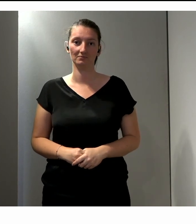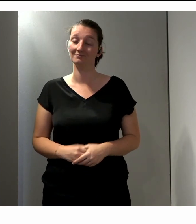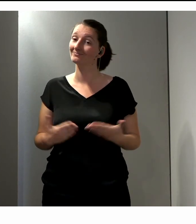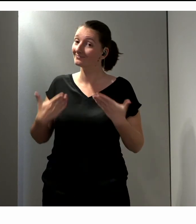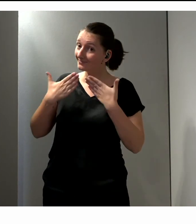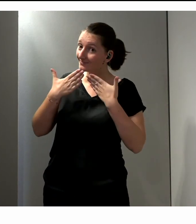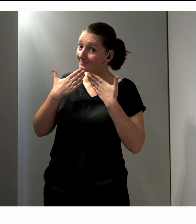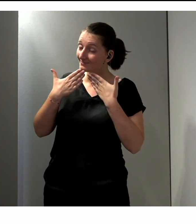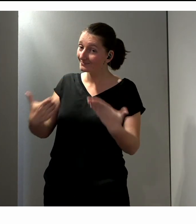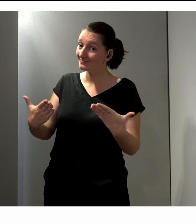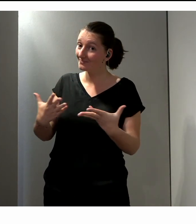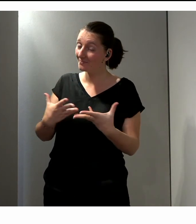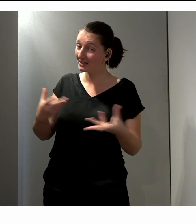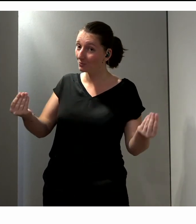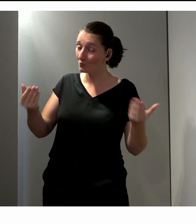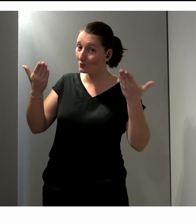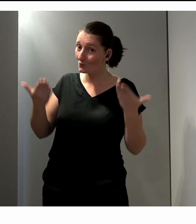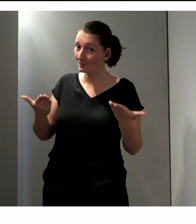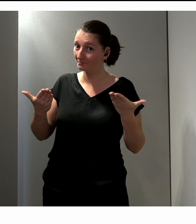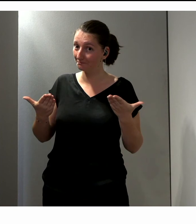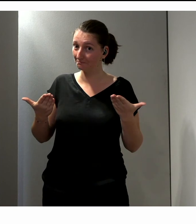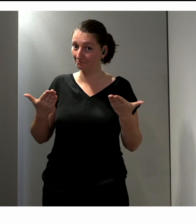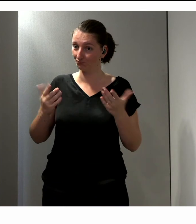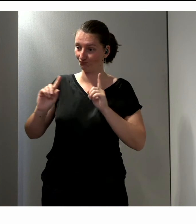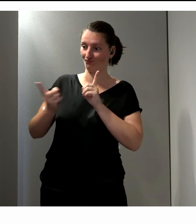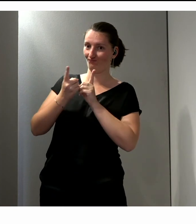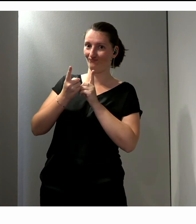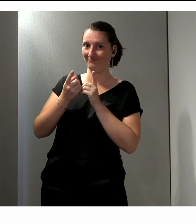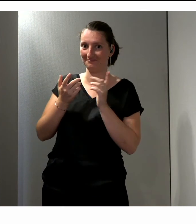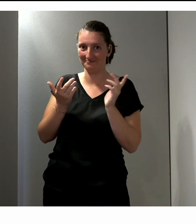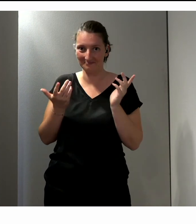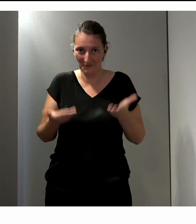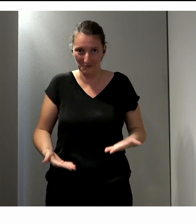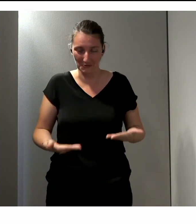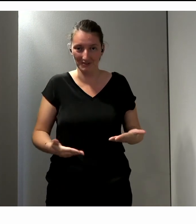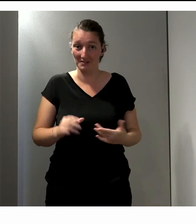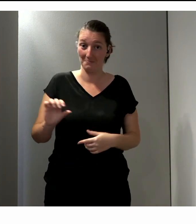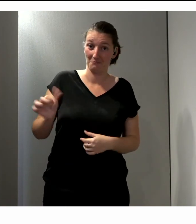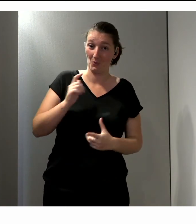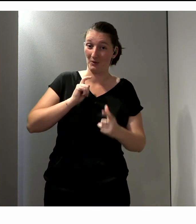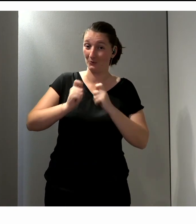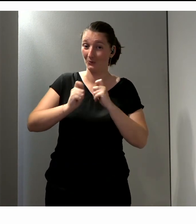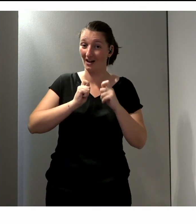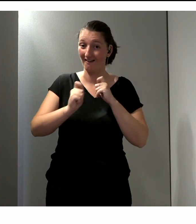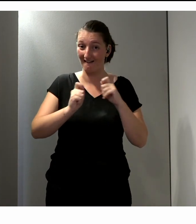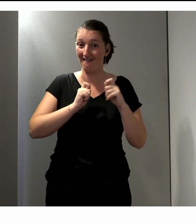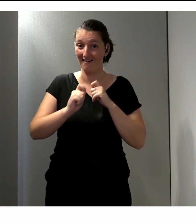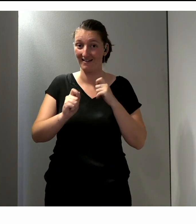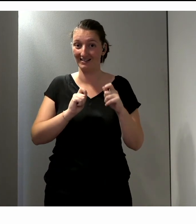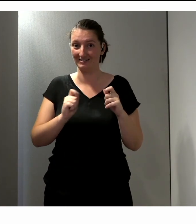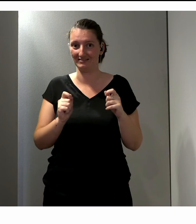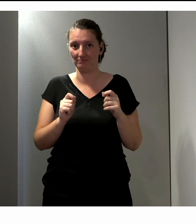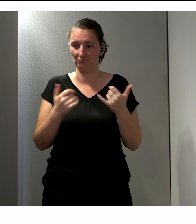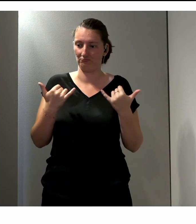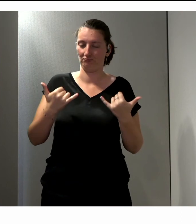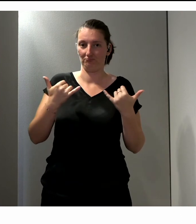Je vous remercie beaucoup de nous avoir accordé cet entretien. C'est donc le premier que vous accordez à un